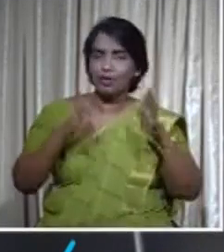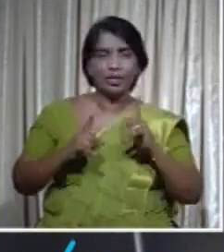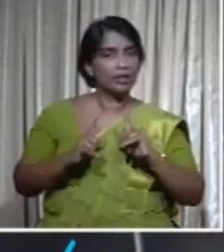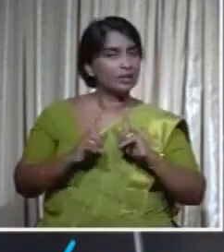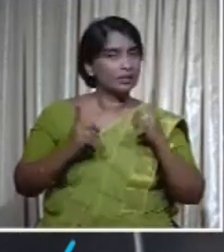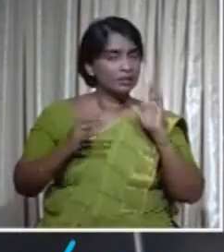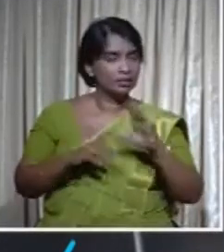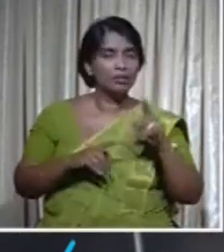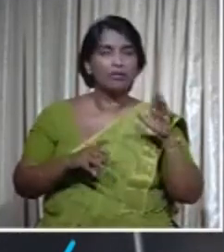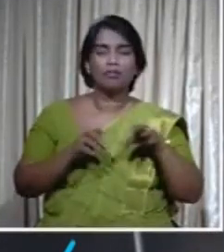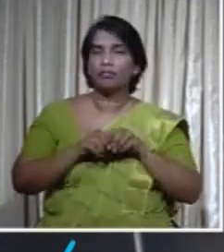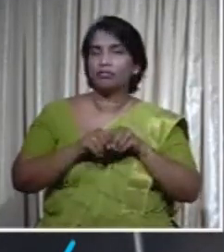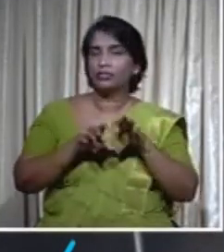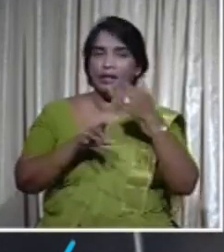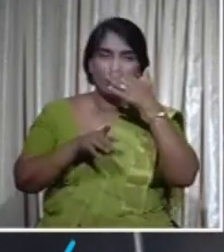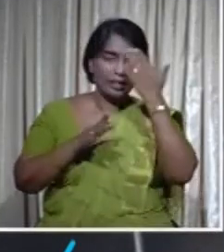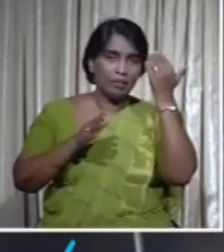நிறுத்தி